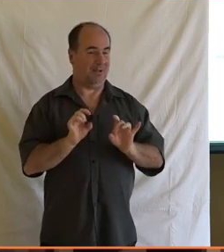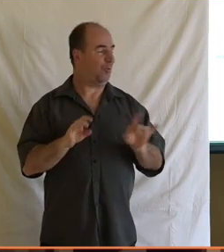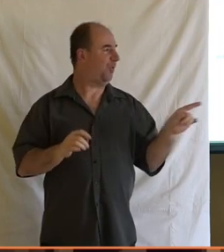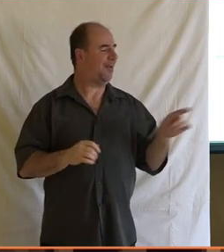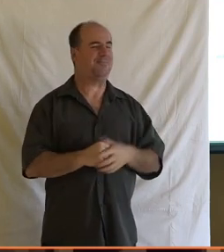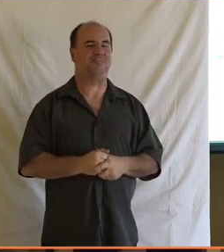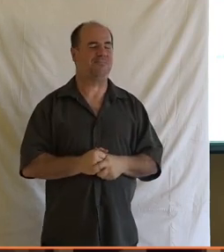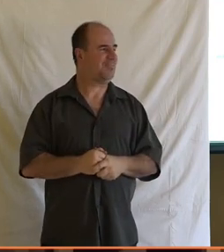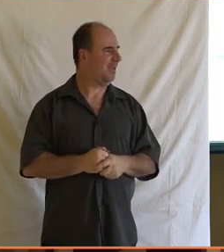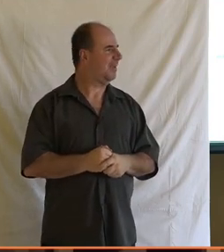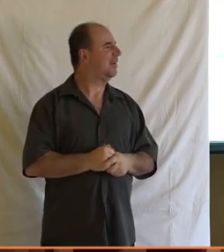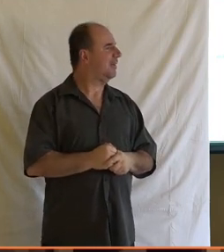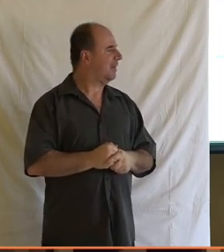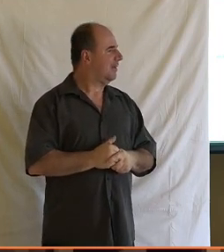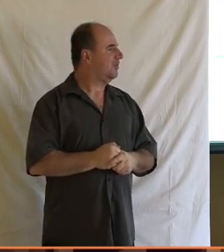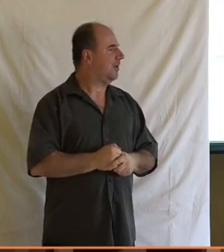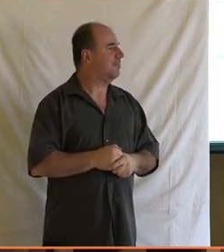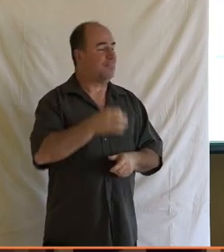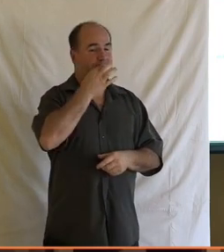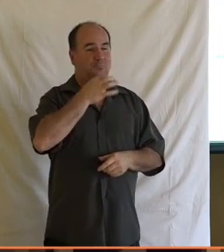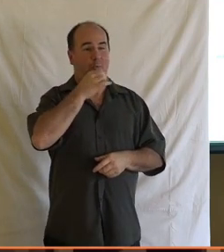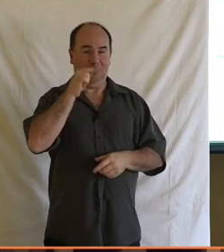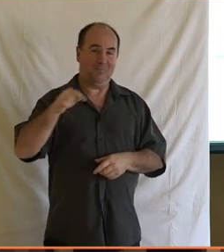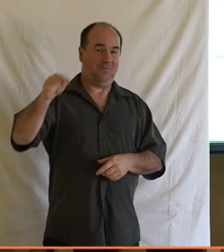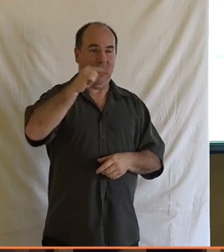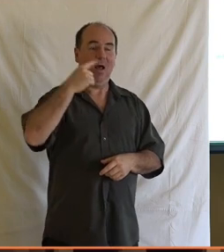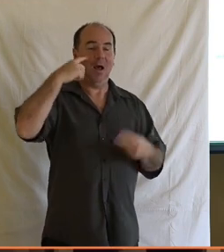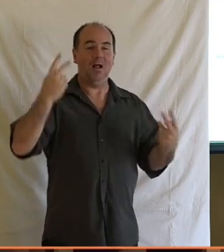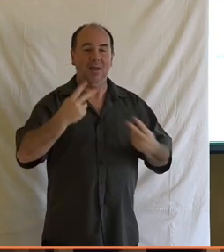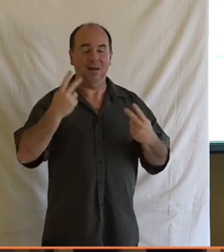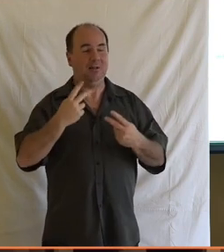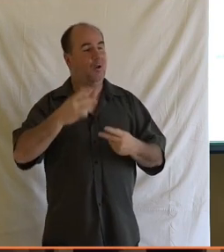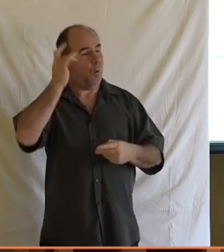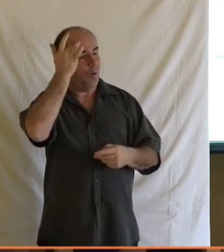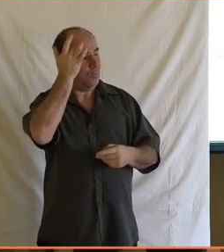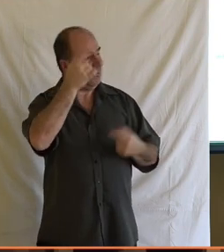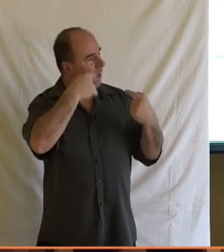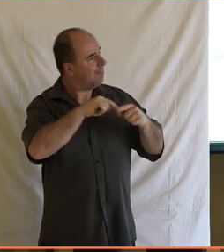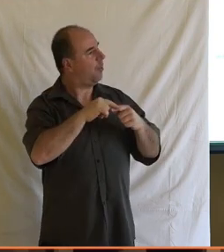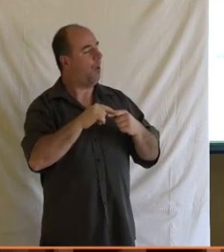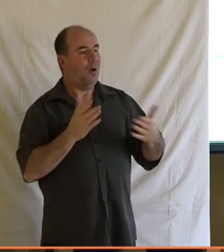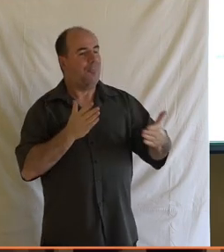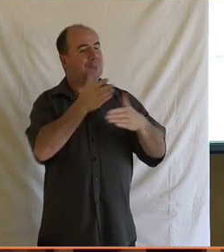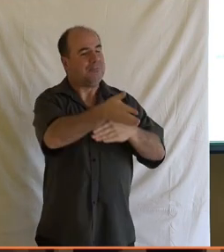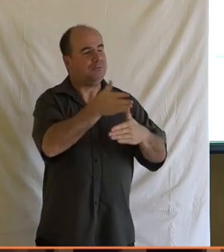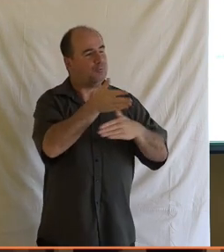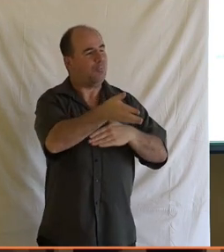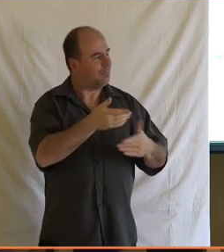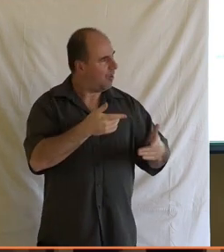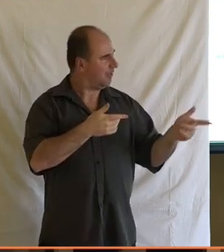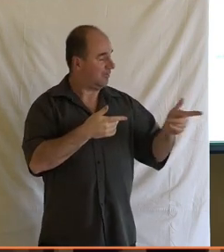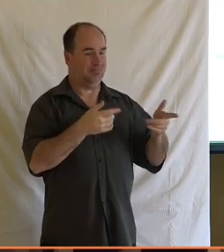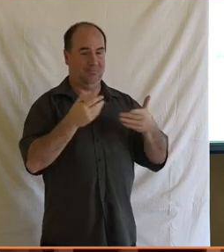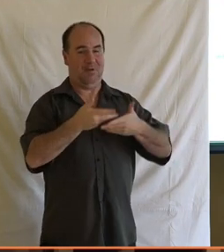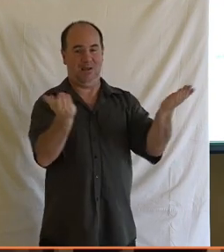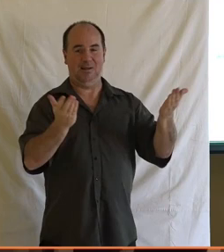na přístupnost, které měl jako první v republice. Takže jestli hledáte odborníka na přístupnost digitálního prostoru, je jim určitě Radek Pavlíček.